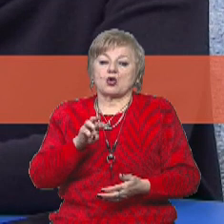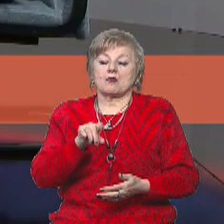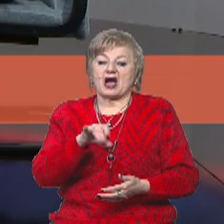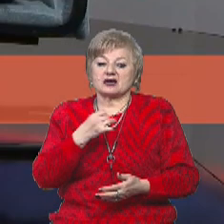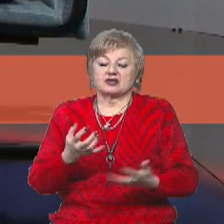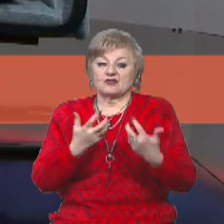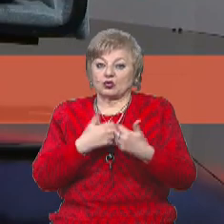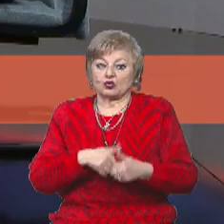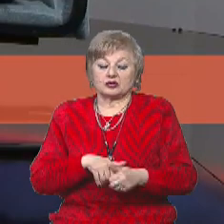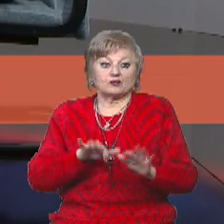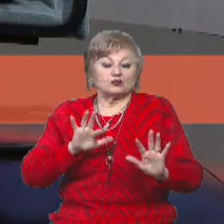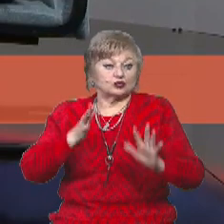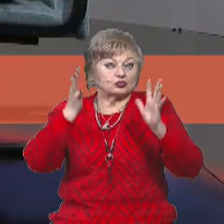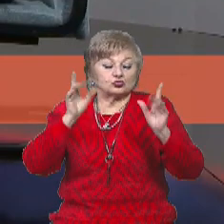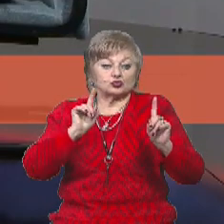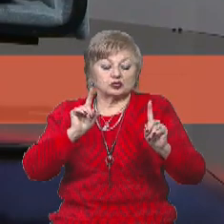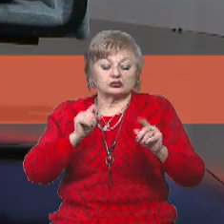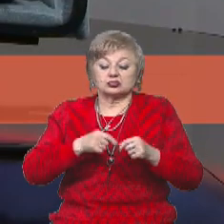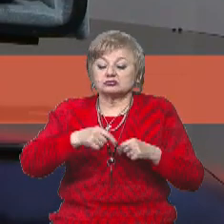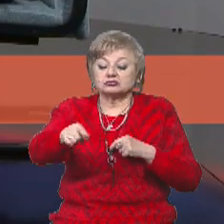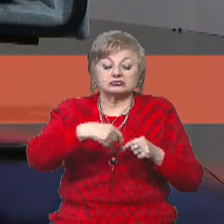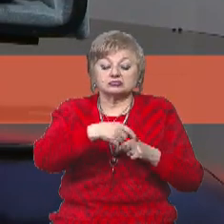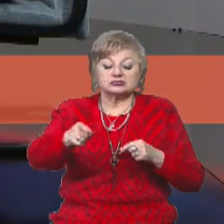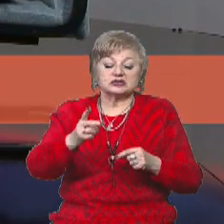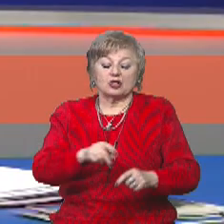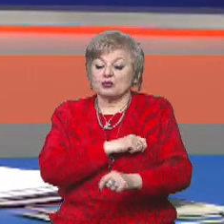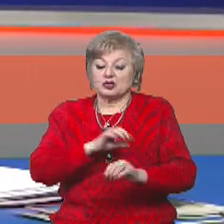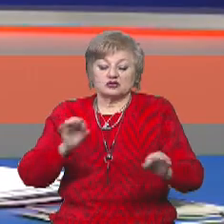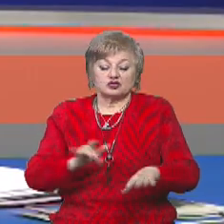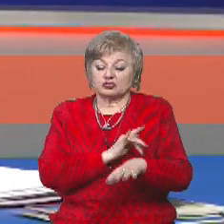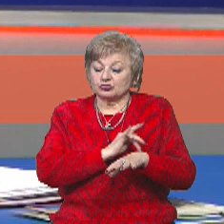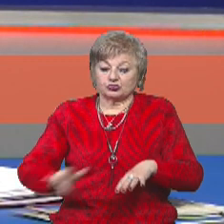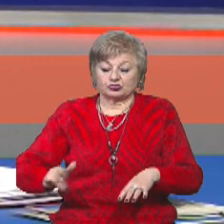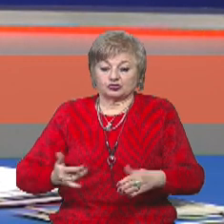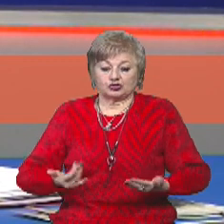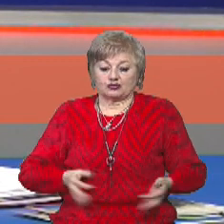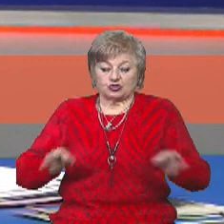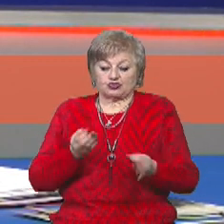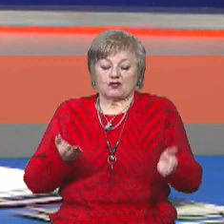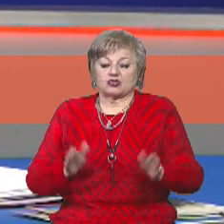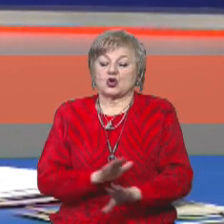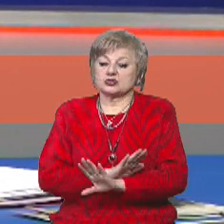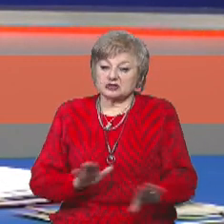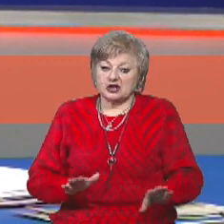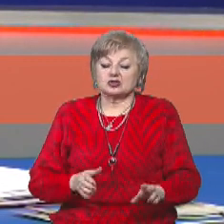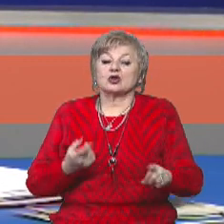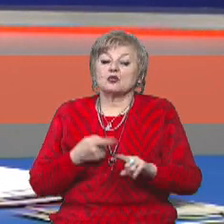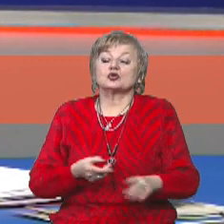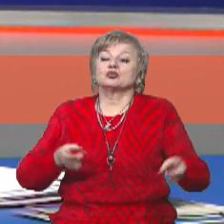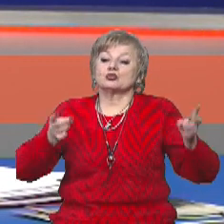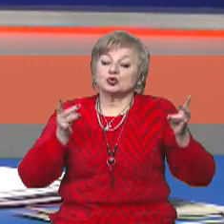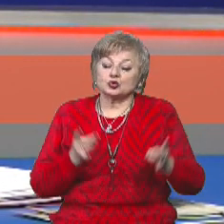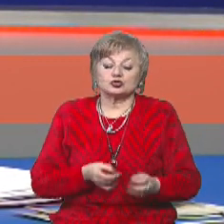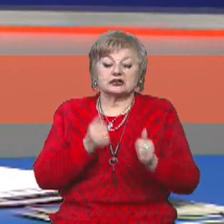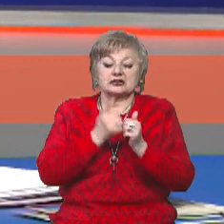там живого, не станеться в кілометрах від нього. Тобто треба, щоб щось, щоб були, на кожному заводі є